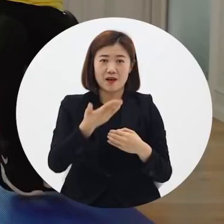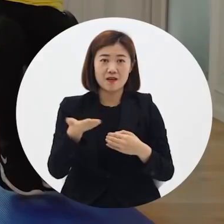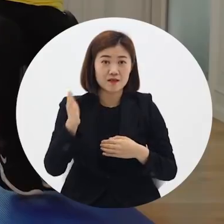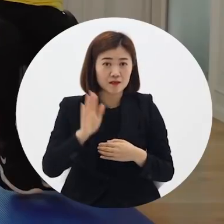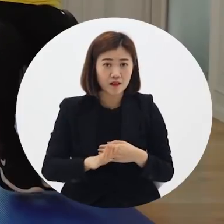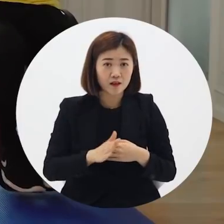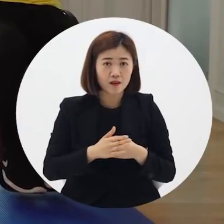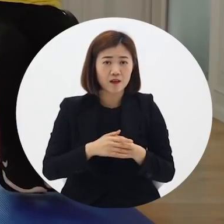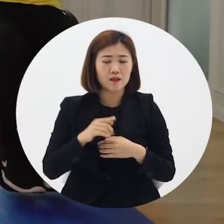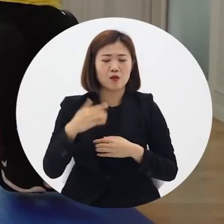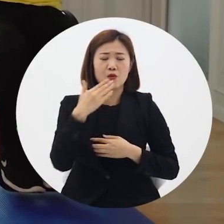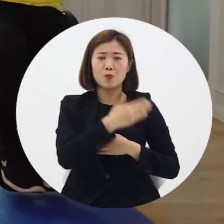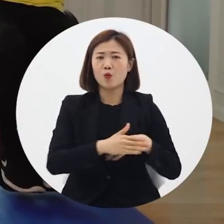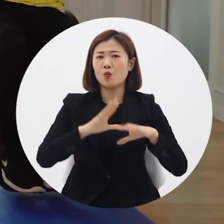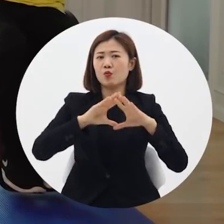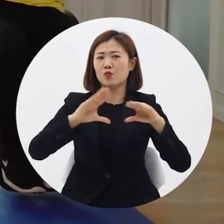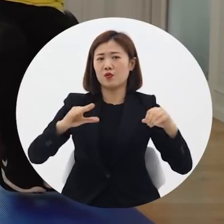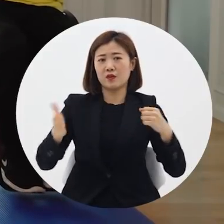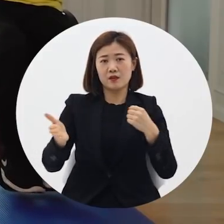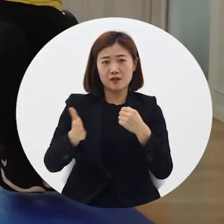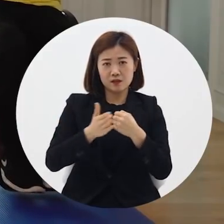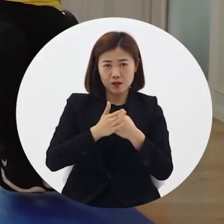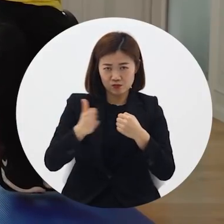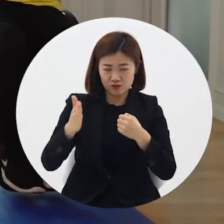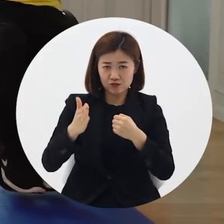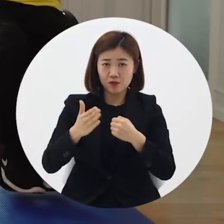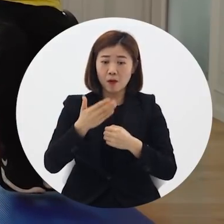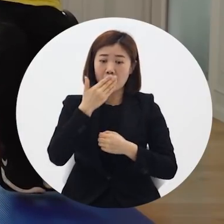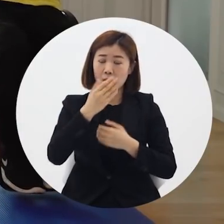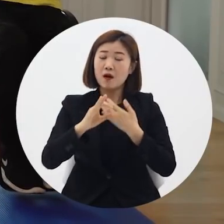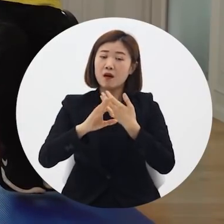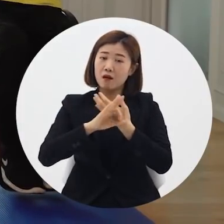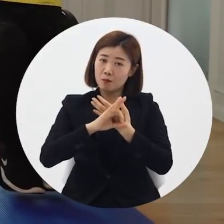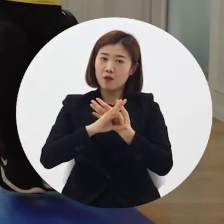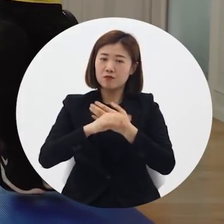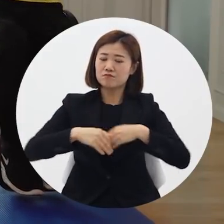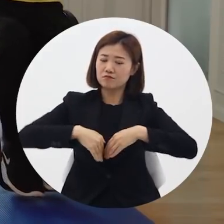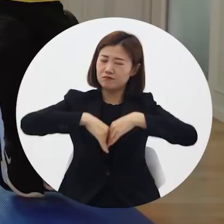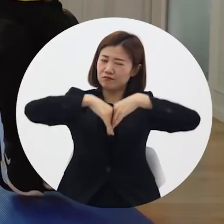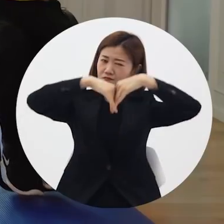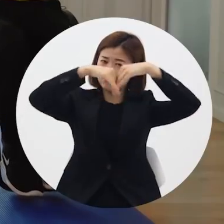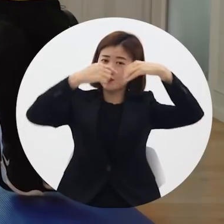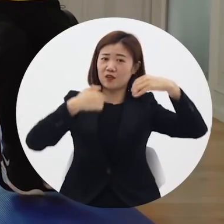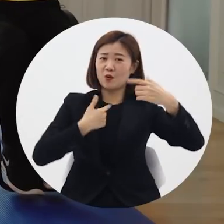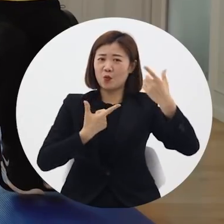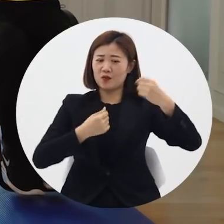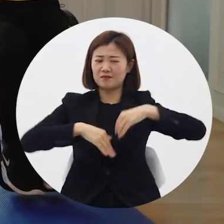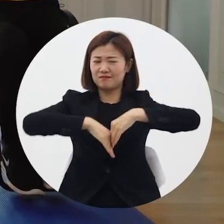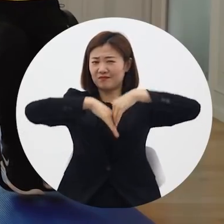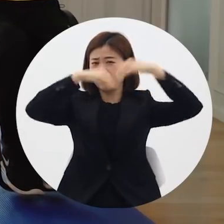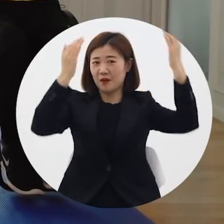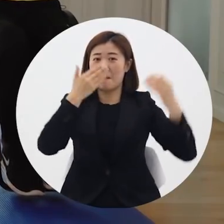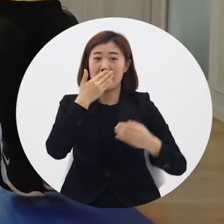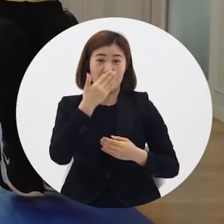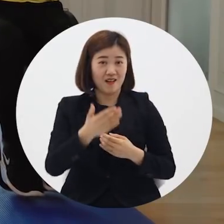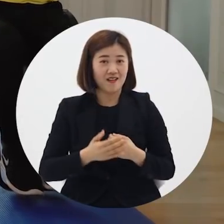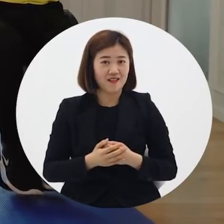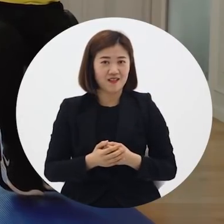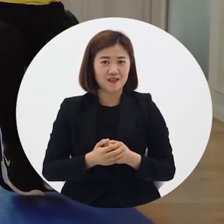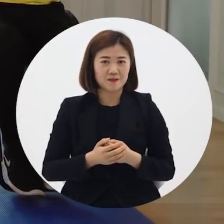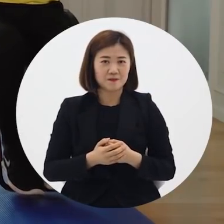그렇죠? 이게 유연성 스트레칭이니까요. 예, 올려주실 수 있을 만큼 올려주셔도 저도 이렇게 올라갑니다. 아, 이렇게까지?